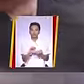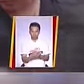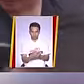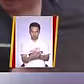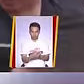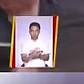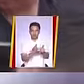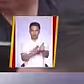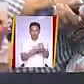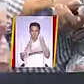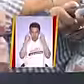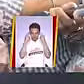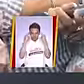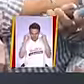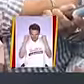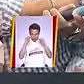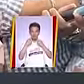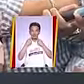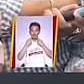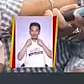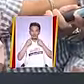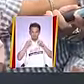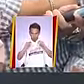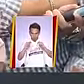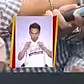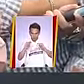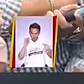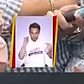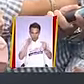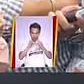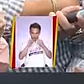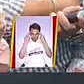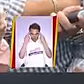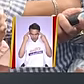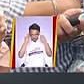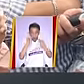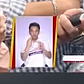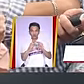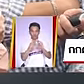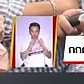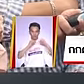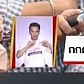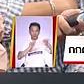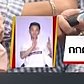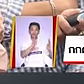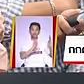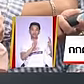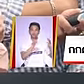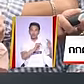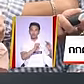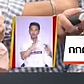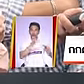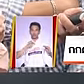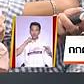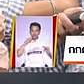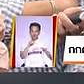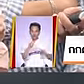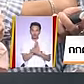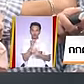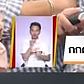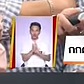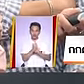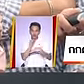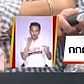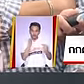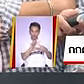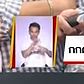คุณวิษณุเครืองามรองนายกรัฐมนตรีที่ตอบคำถามเรื่องของแคนดิเดตนายกรัฐมนตรีหากถูกศาลรัฐธรรมนูญสั่งให้หยุดปฏิบัติหน้าที่ก